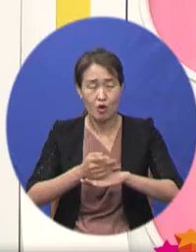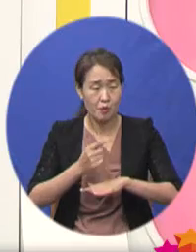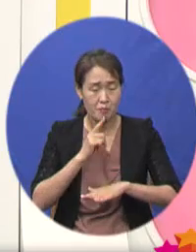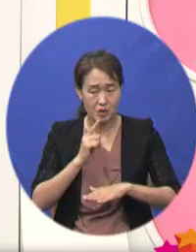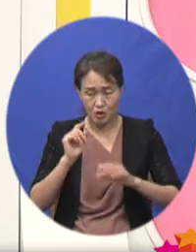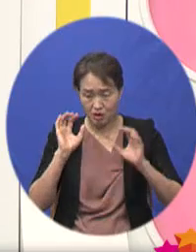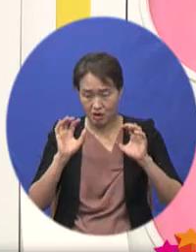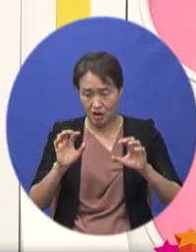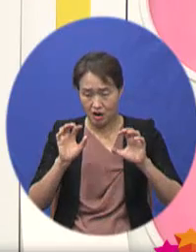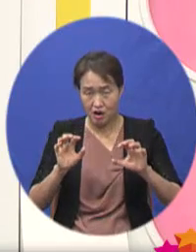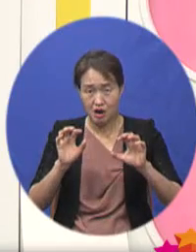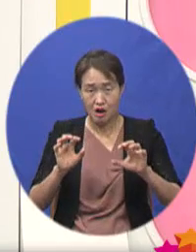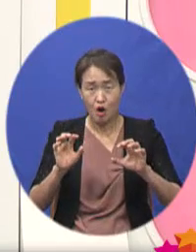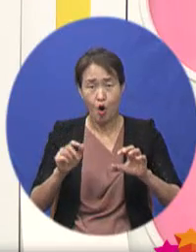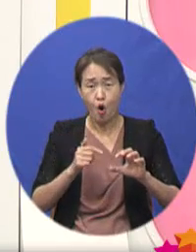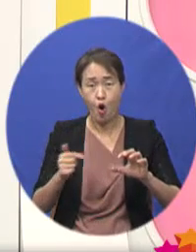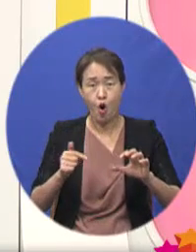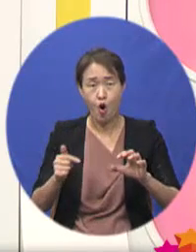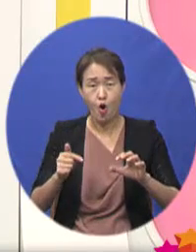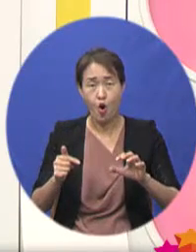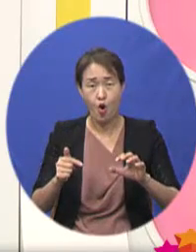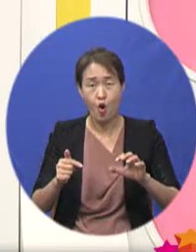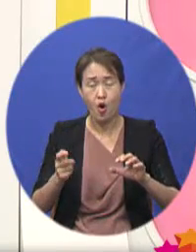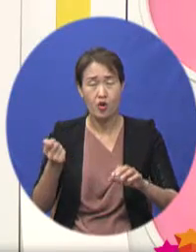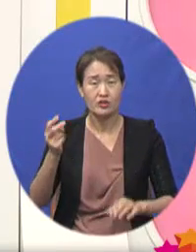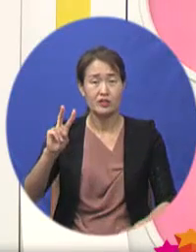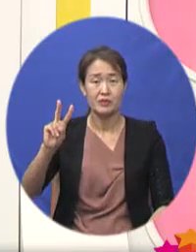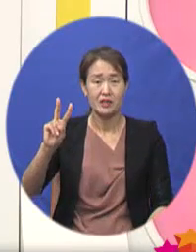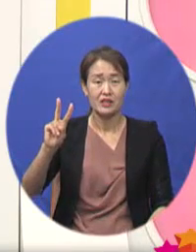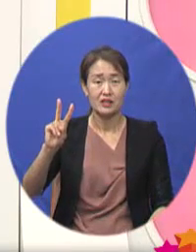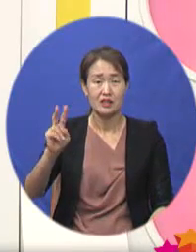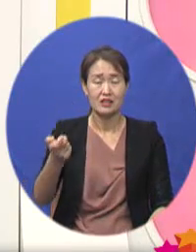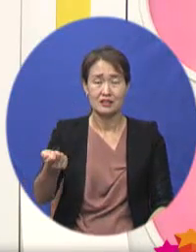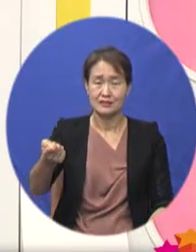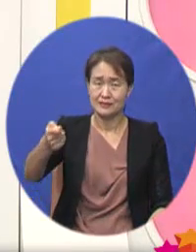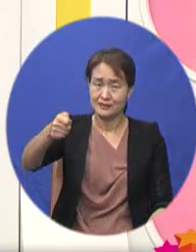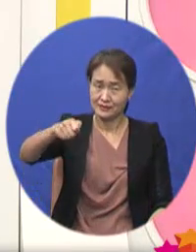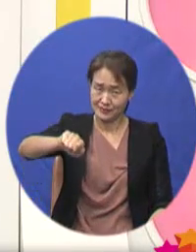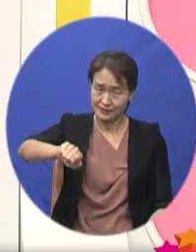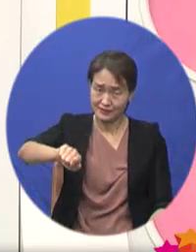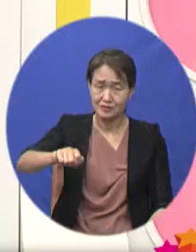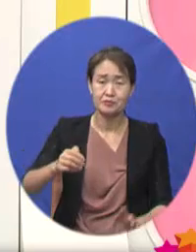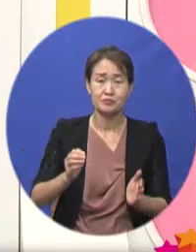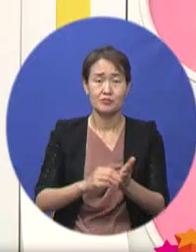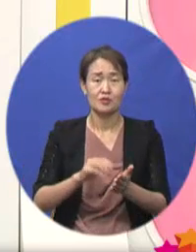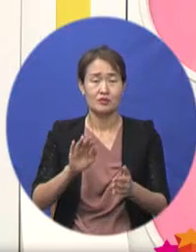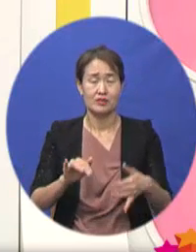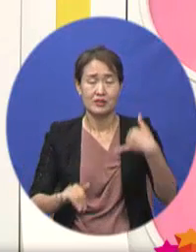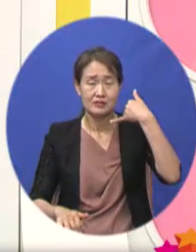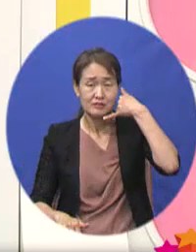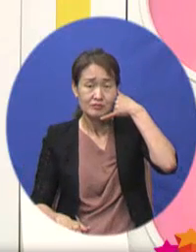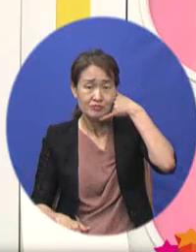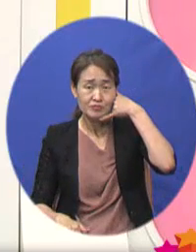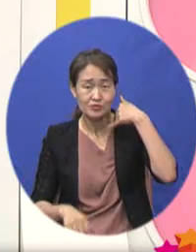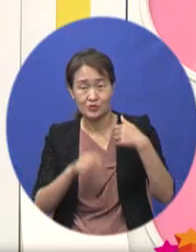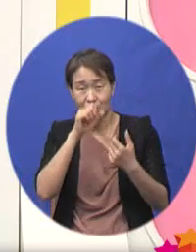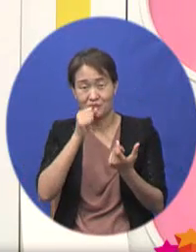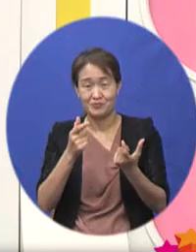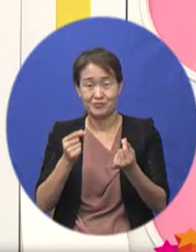말씀이 울리신데요, 어르신. 저 텔레비전 네. 소리를 좀 줄이시고 소화기를 바짝 좀 대시고 얘기해 주셨으면